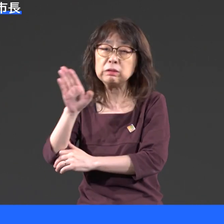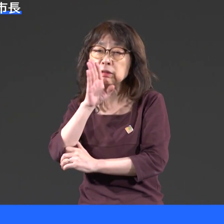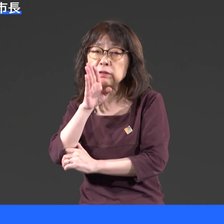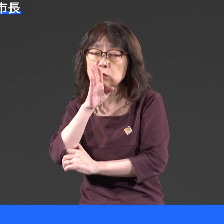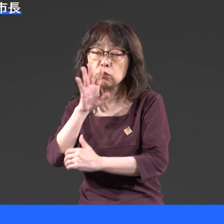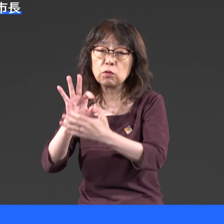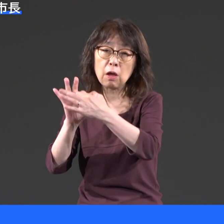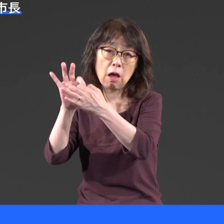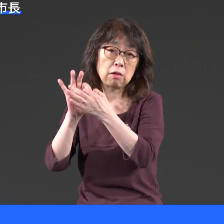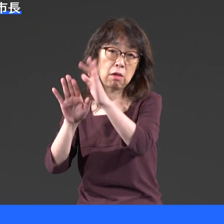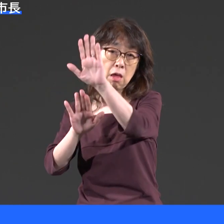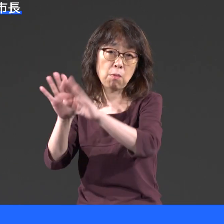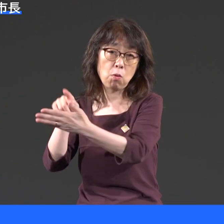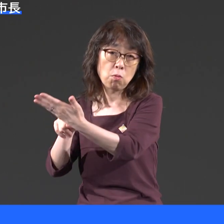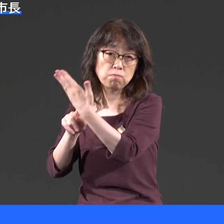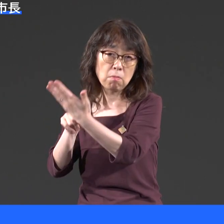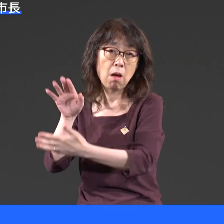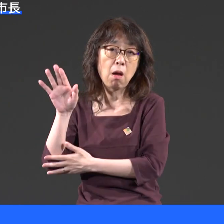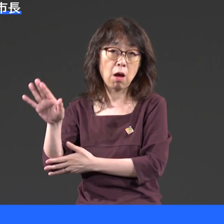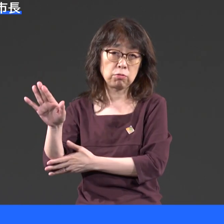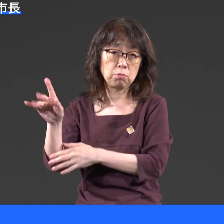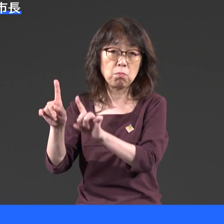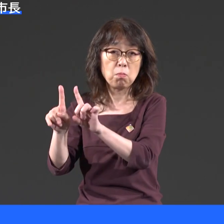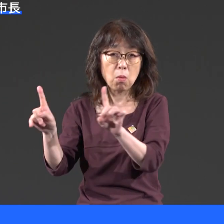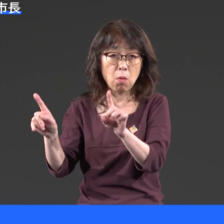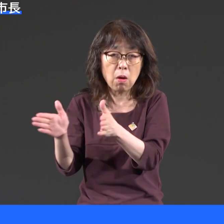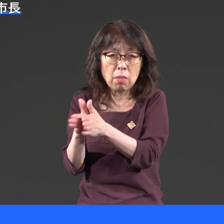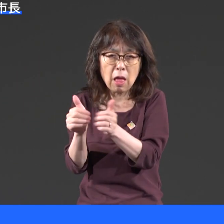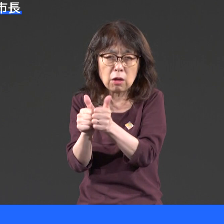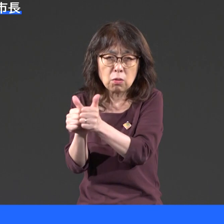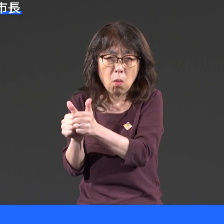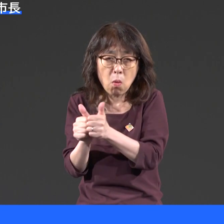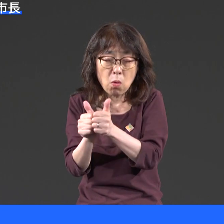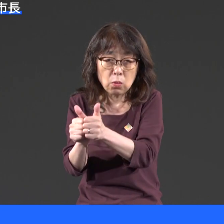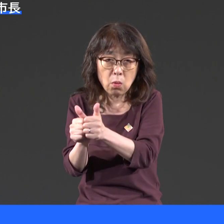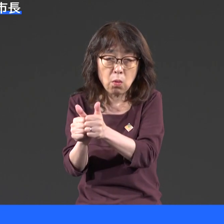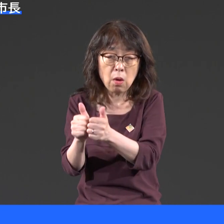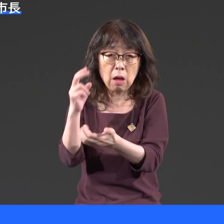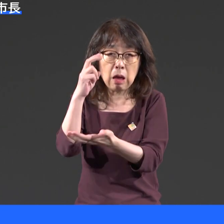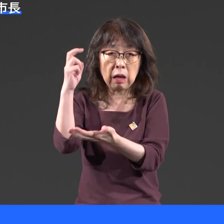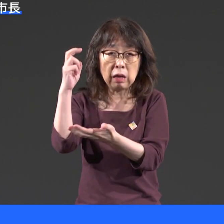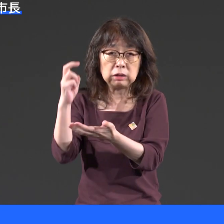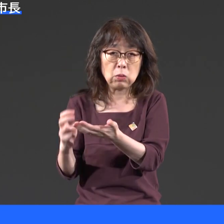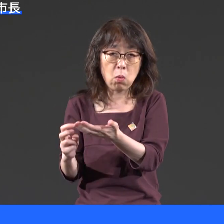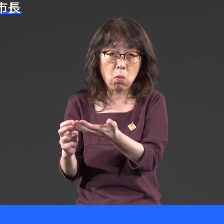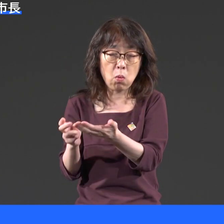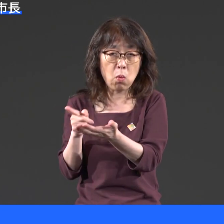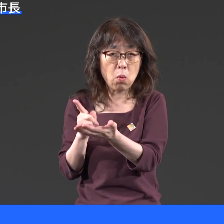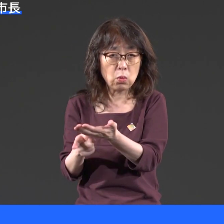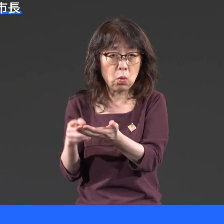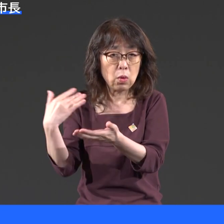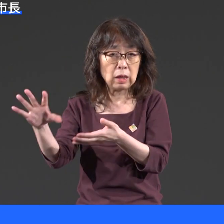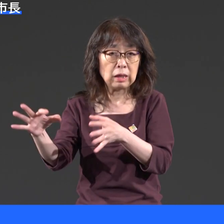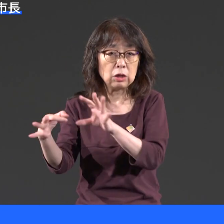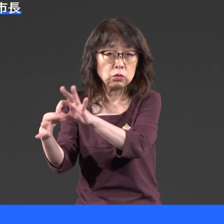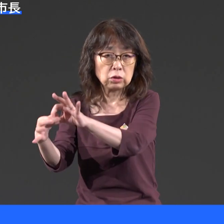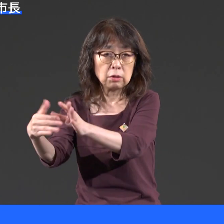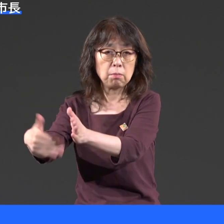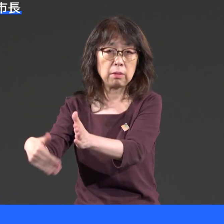きています。談合に関しての司法手続きにまだ入られてないということで、